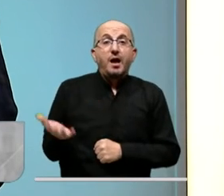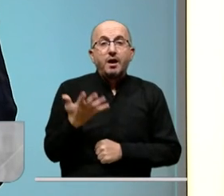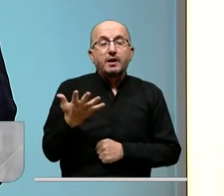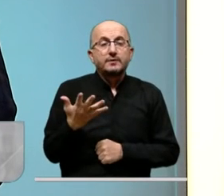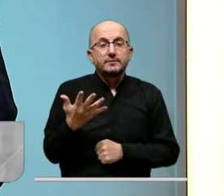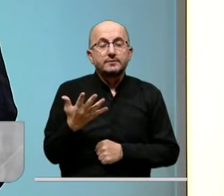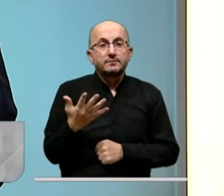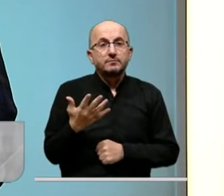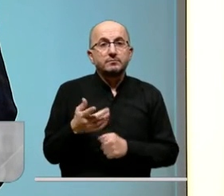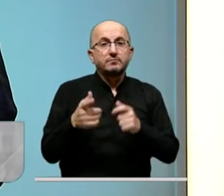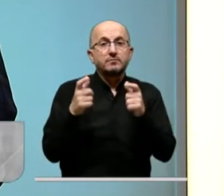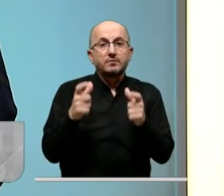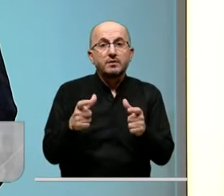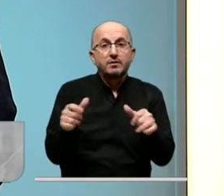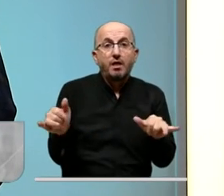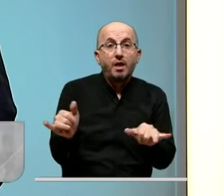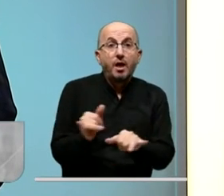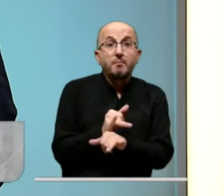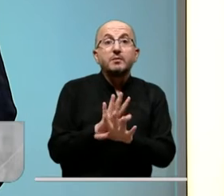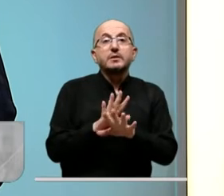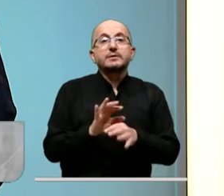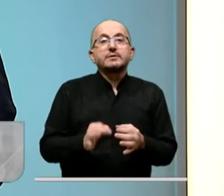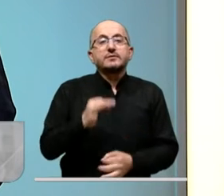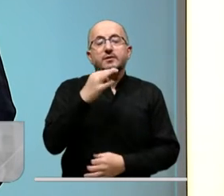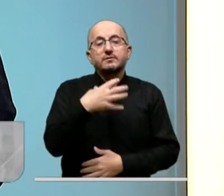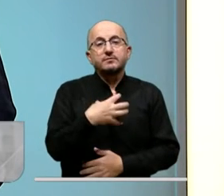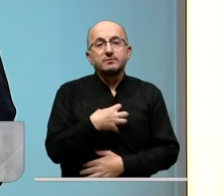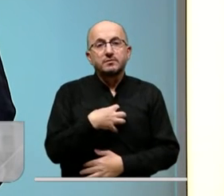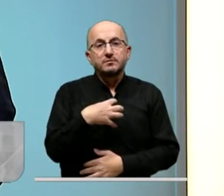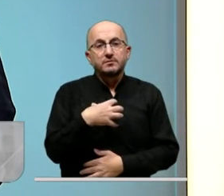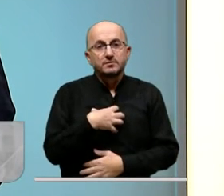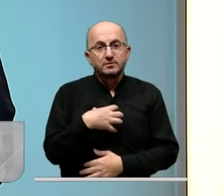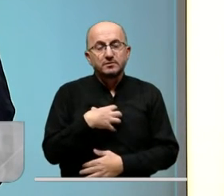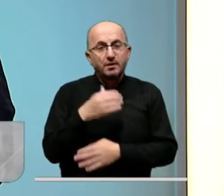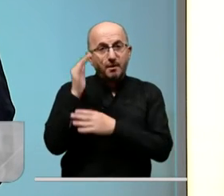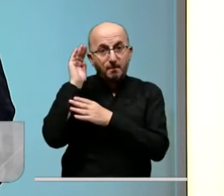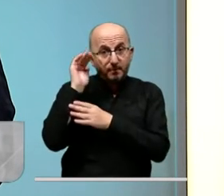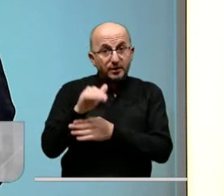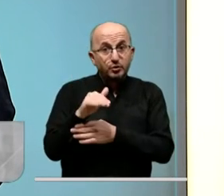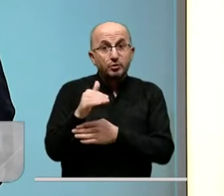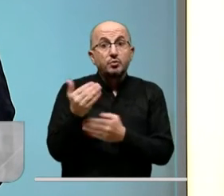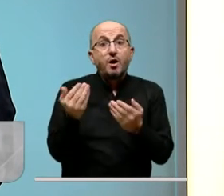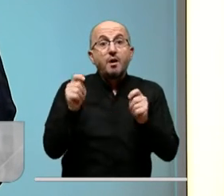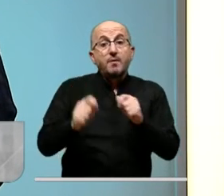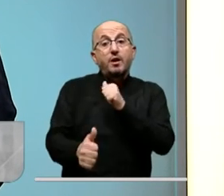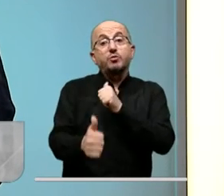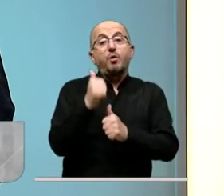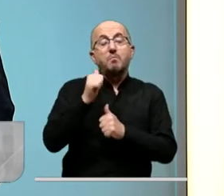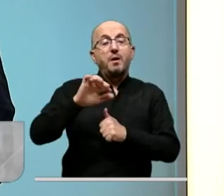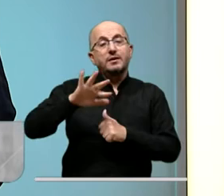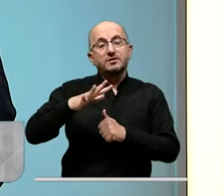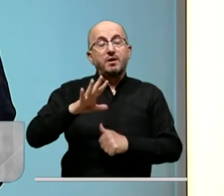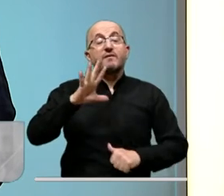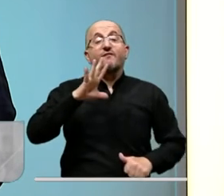yerine yapılmazsa insanın kendisine yani o beddua edene dönme ihtimali de vardır Bütün